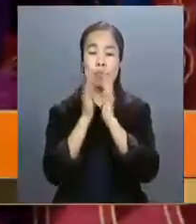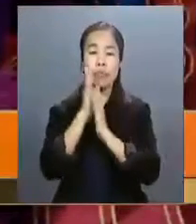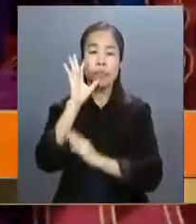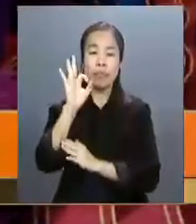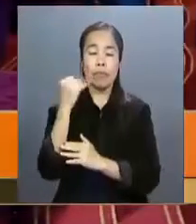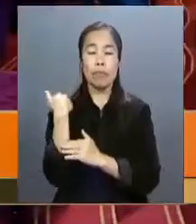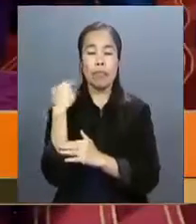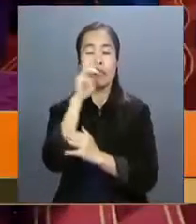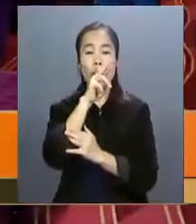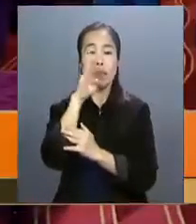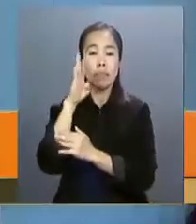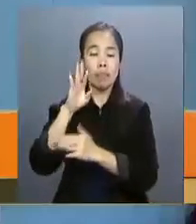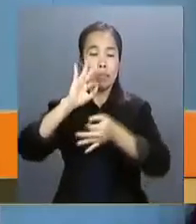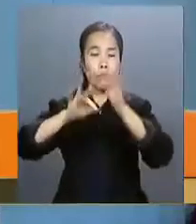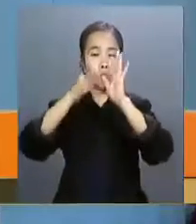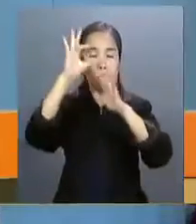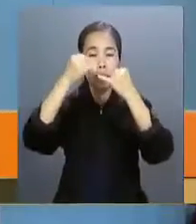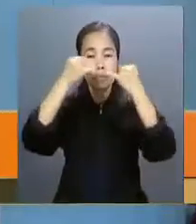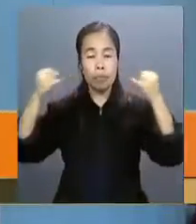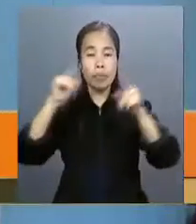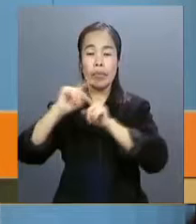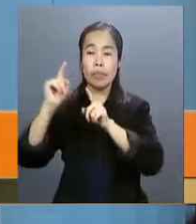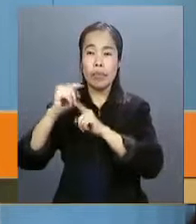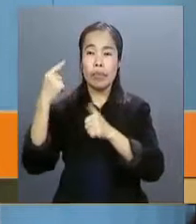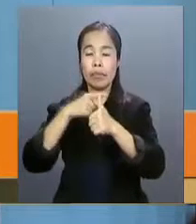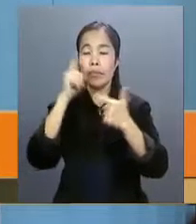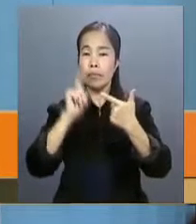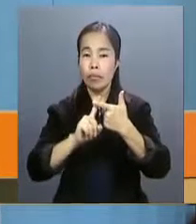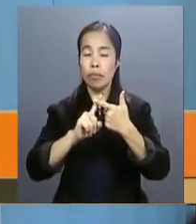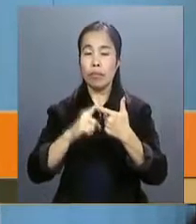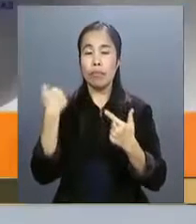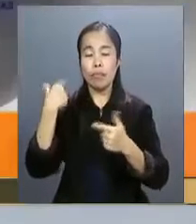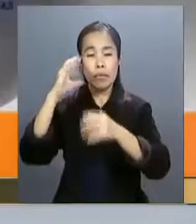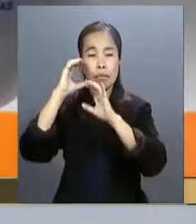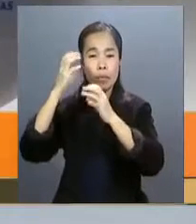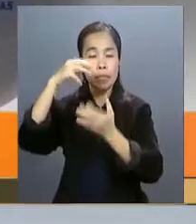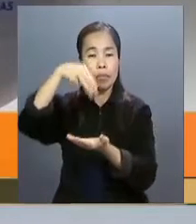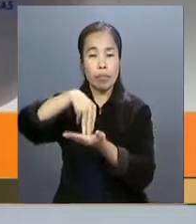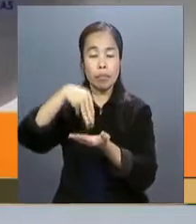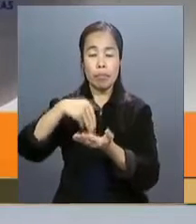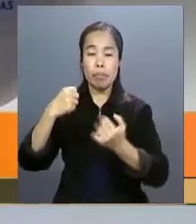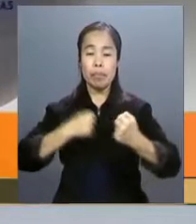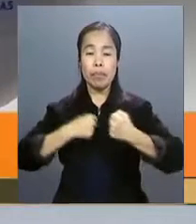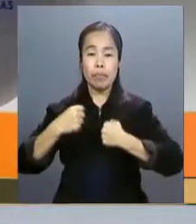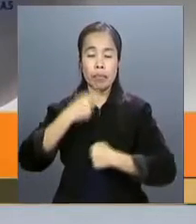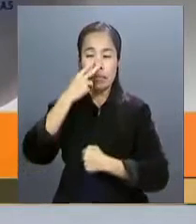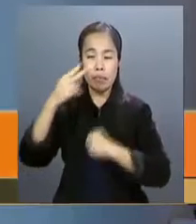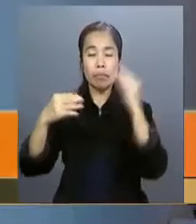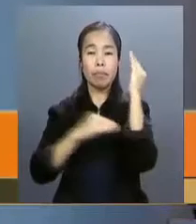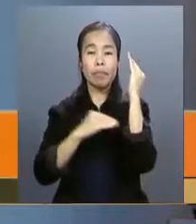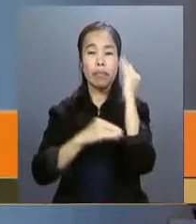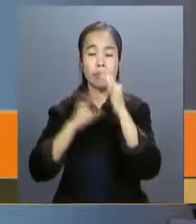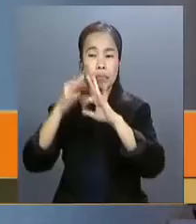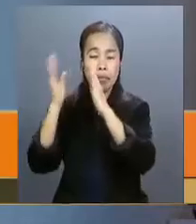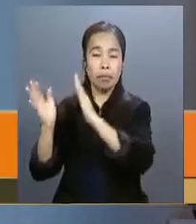ระบบป้องกันอัคคีภัยหลังจากที่เกิดเหตุเพลิงไหม้โรงภาพยนตร์เมเจอร์ซินีเพล็กซ์สาขาปิ่นเกล้าจากการตรวจสอบพบว่